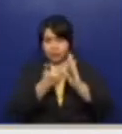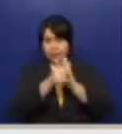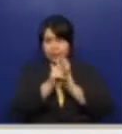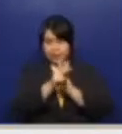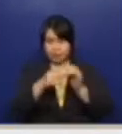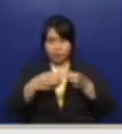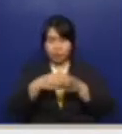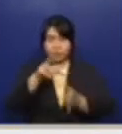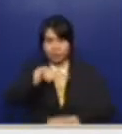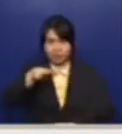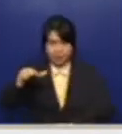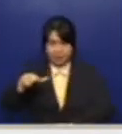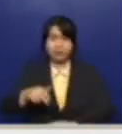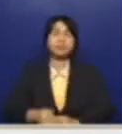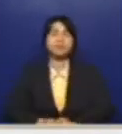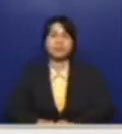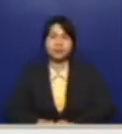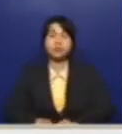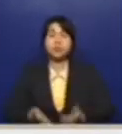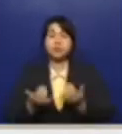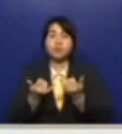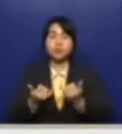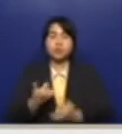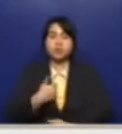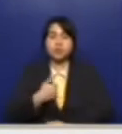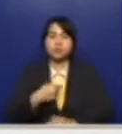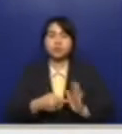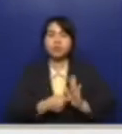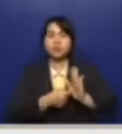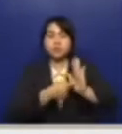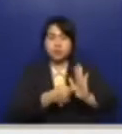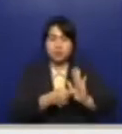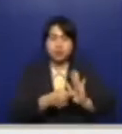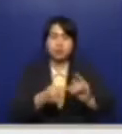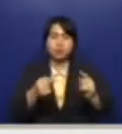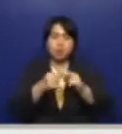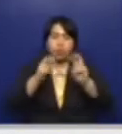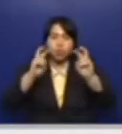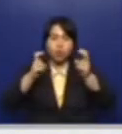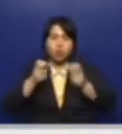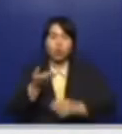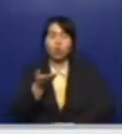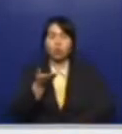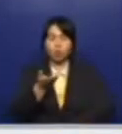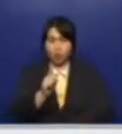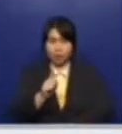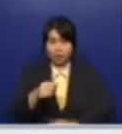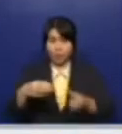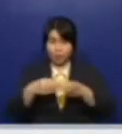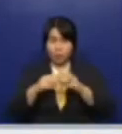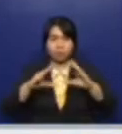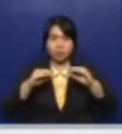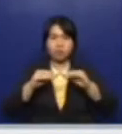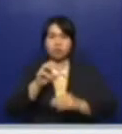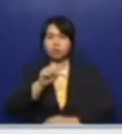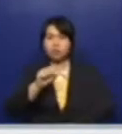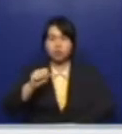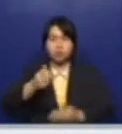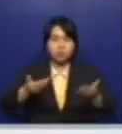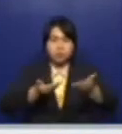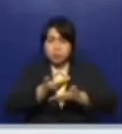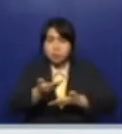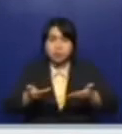ไทยผมเป็นผู้ยื่นยัตติเกี่ยวกับขอให้สภาผู้แทนพิจารณามีม